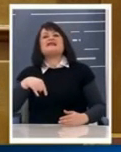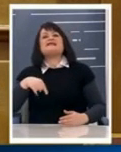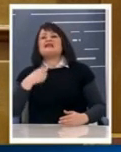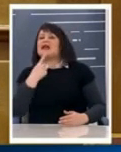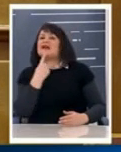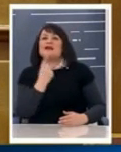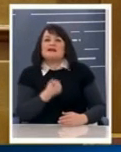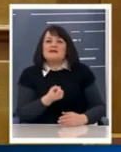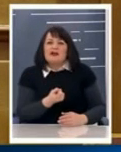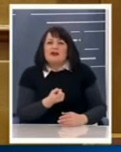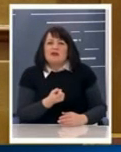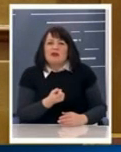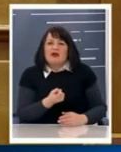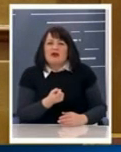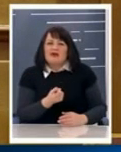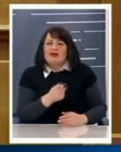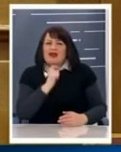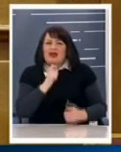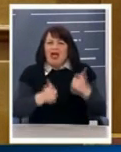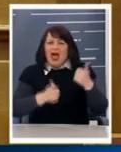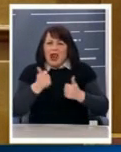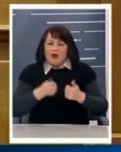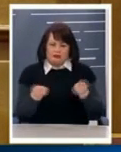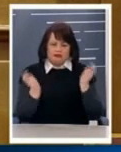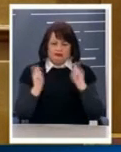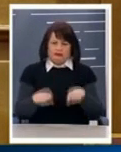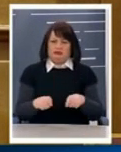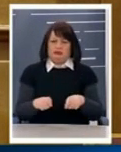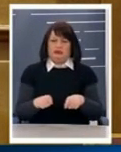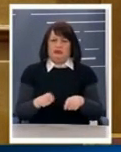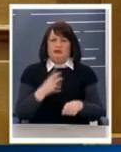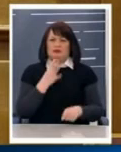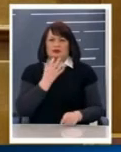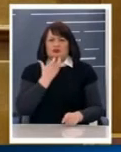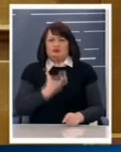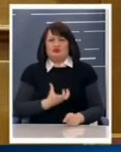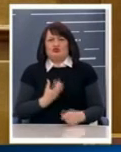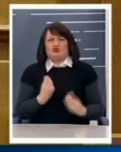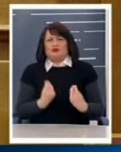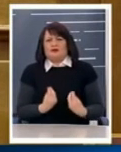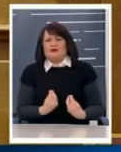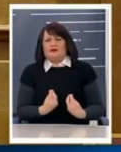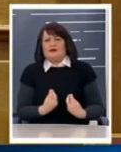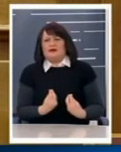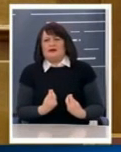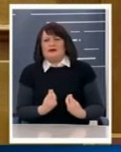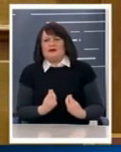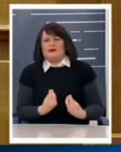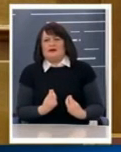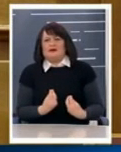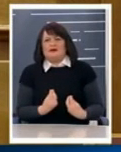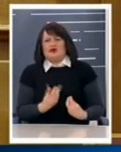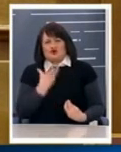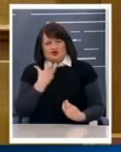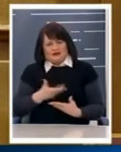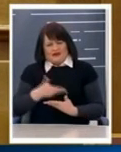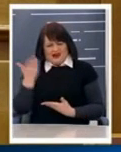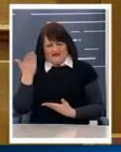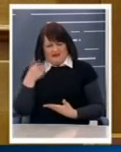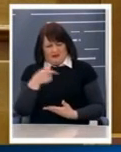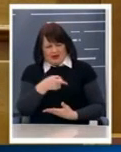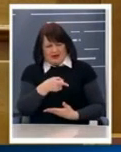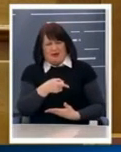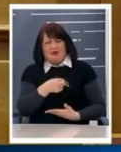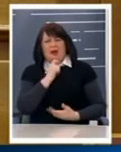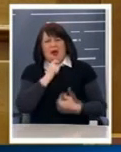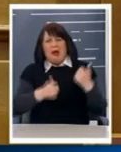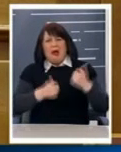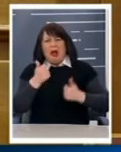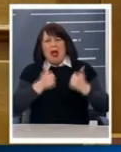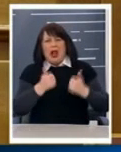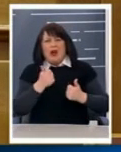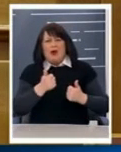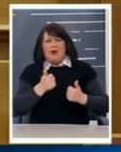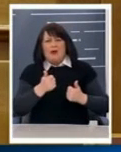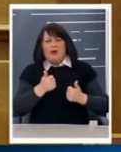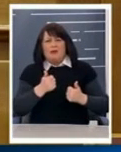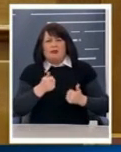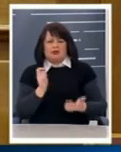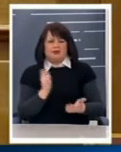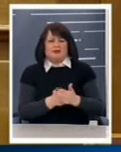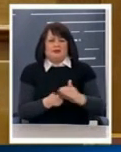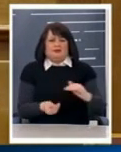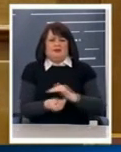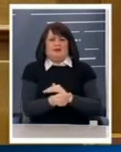δημοσιεύει δημοσκοπήσεις, διότι έχει λέει σοβαρότητα η εφημερίδα και δεν έχουν σοβαρότητα, καμία σοβαρότητα οι δημοσκοπήσεις. Είναι πληρωμένες